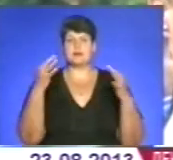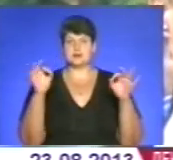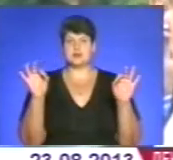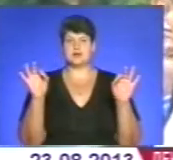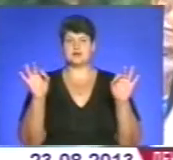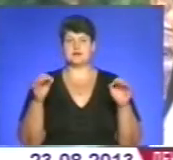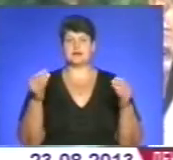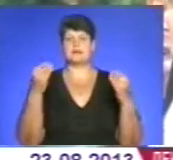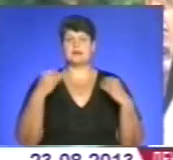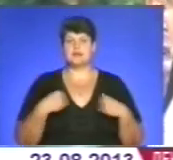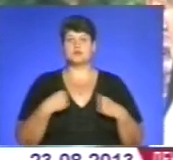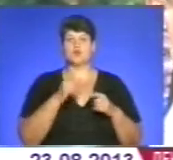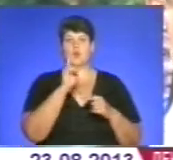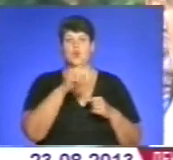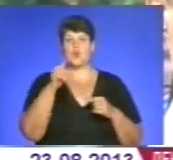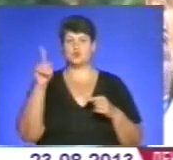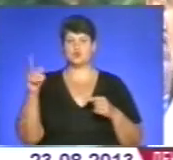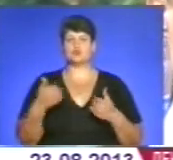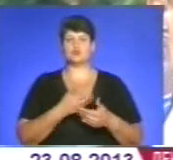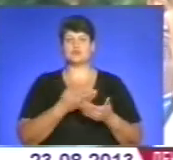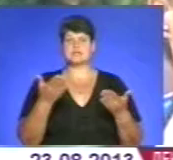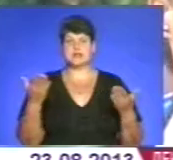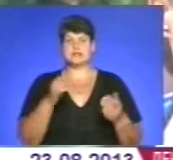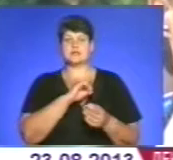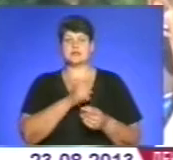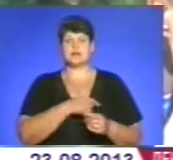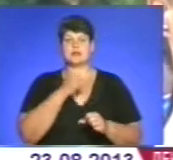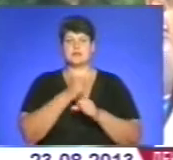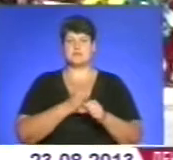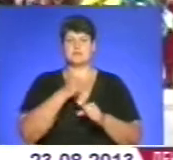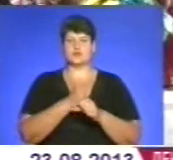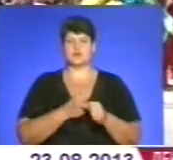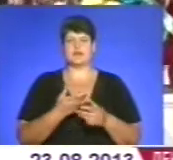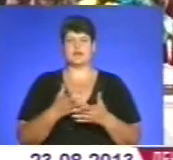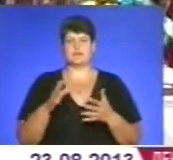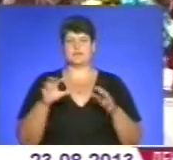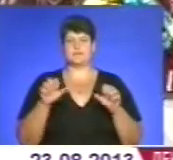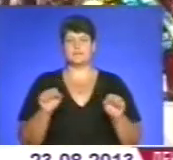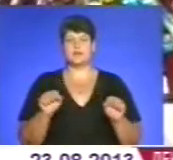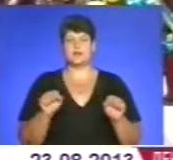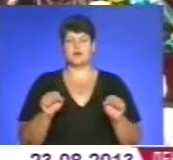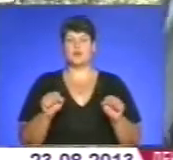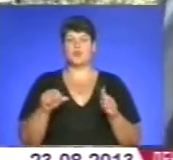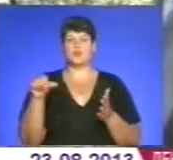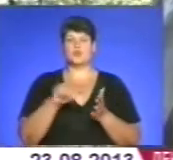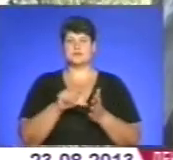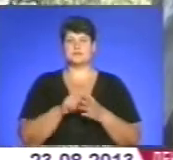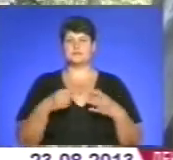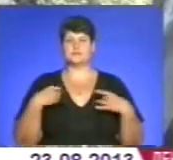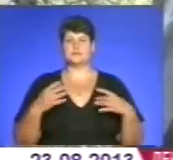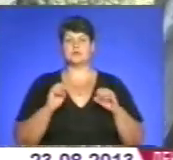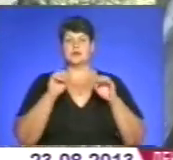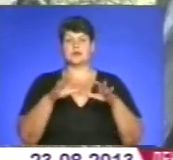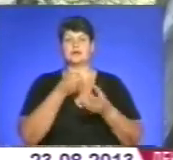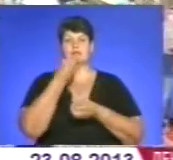незалежність, подасть кожному з нас сили добре працювати для її утвердження. Учасники урочин поклали квіти до пам'ятників